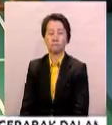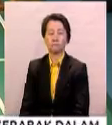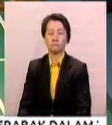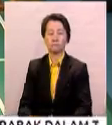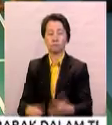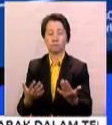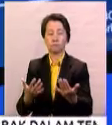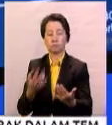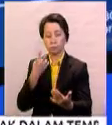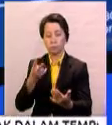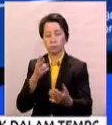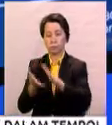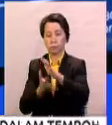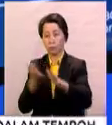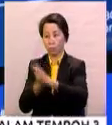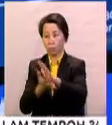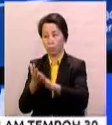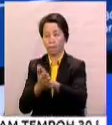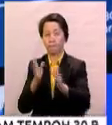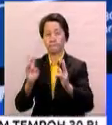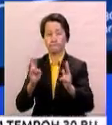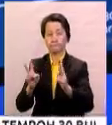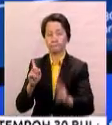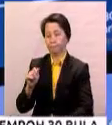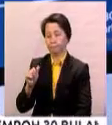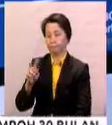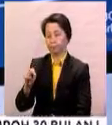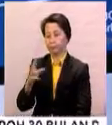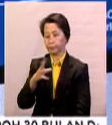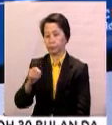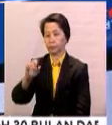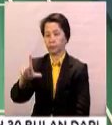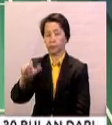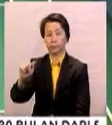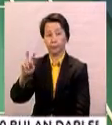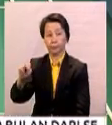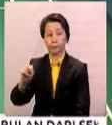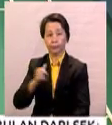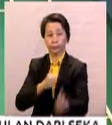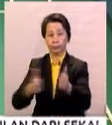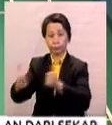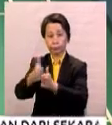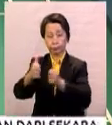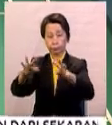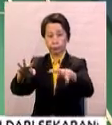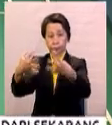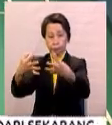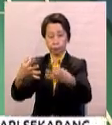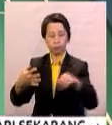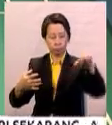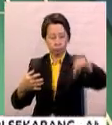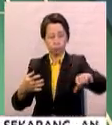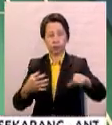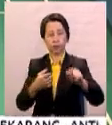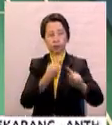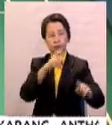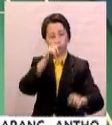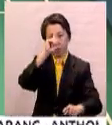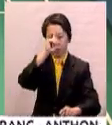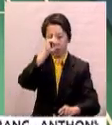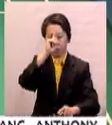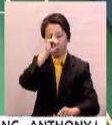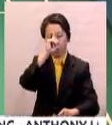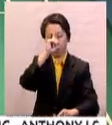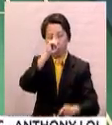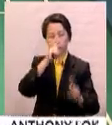Aksi lain menyaksikan beregu campuran negara Tan Kian Meng dan Lai Peijing mara ke suku akhir apabila menundukkan wakil dari India